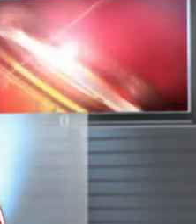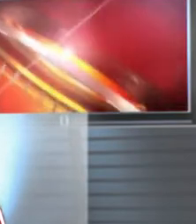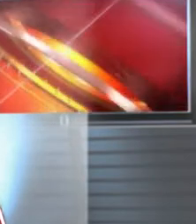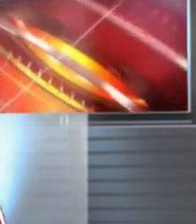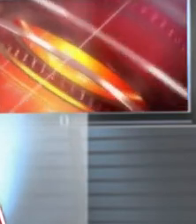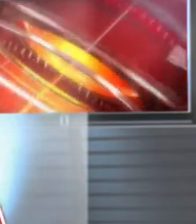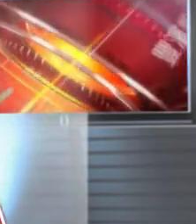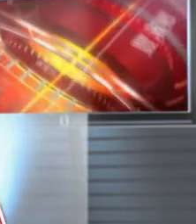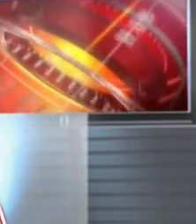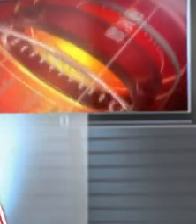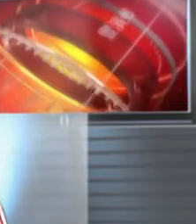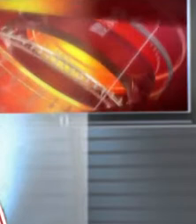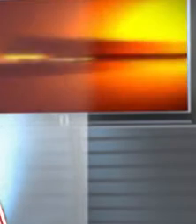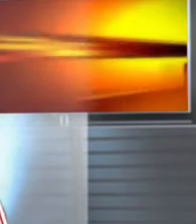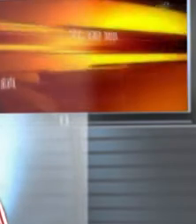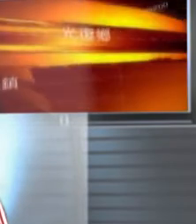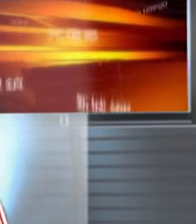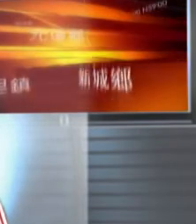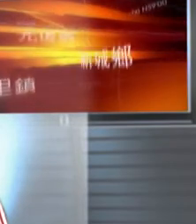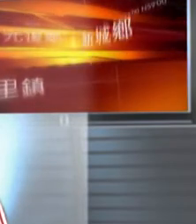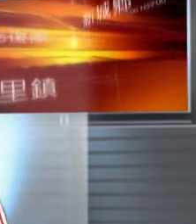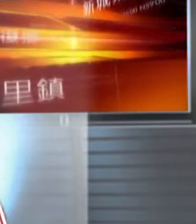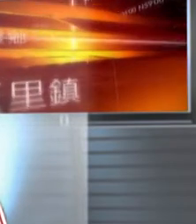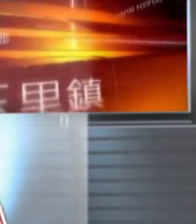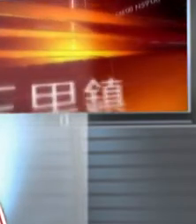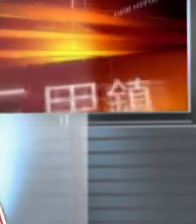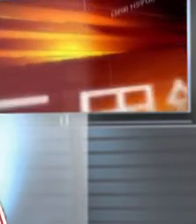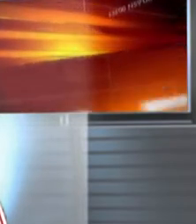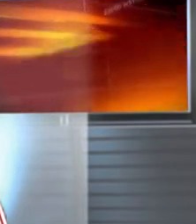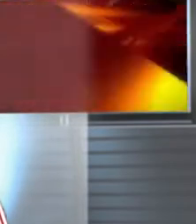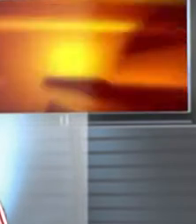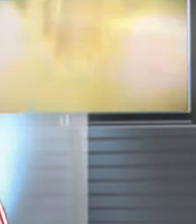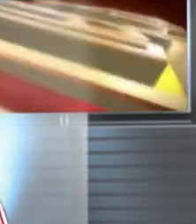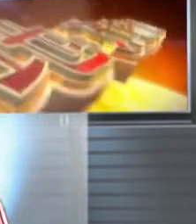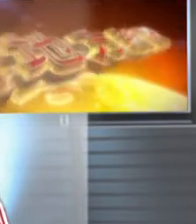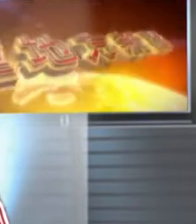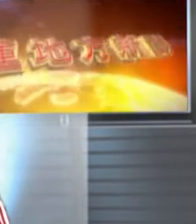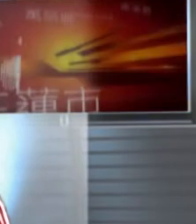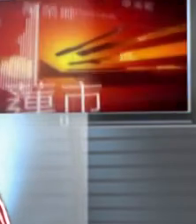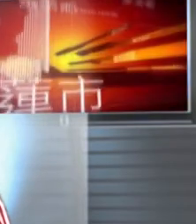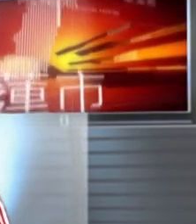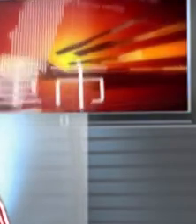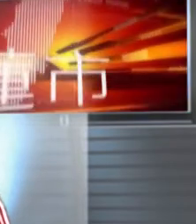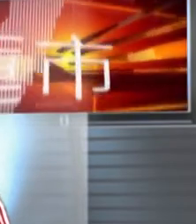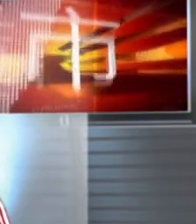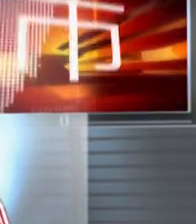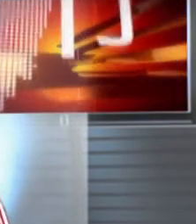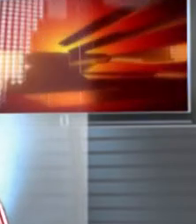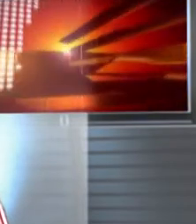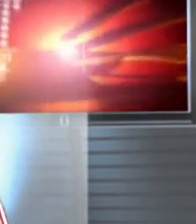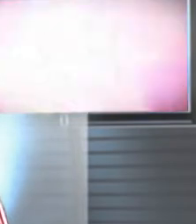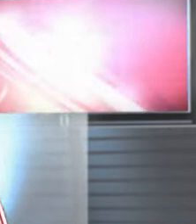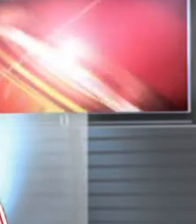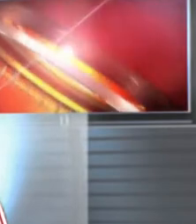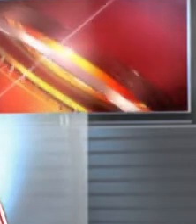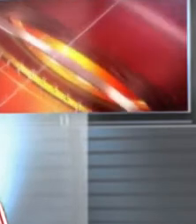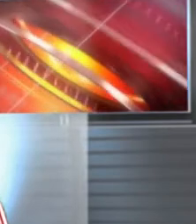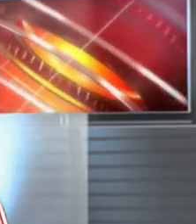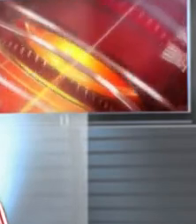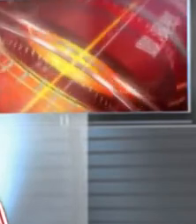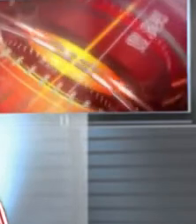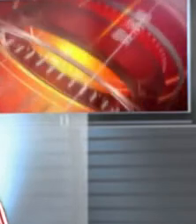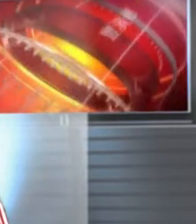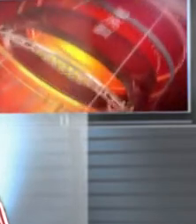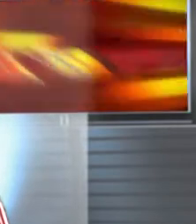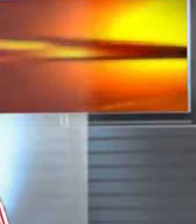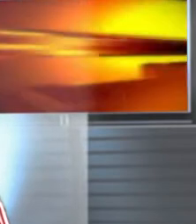县长徐正伟、秘书长张义华以及卫生局长朱家祥持续在花莲县卫生局召开疫情记者会，同时也对于